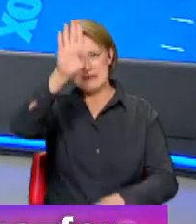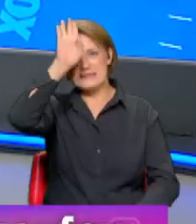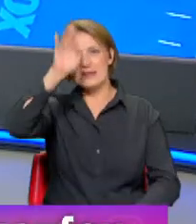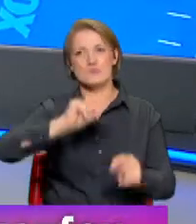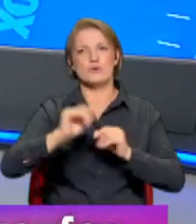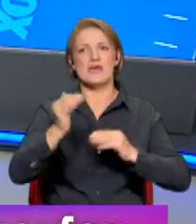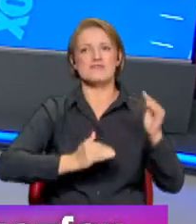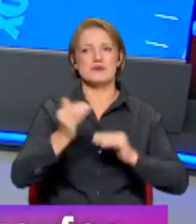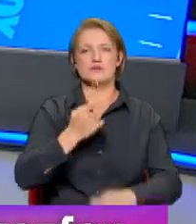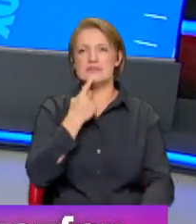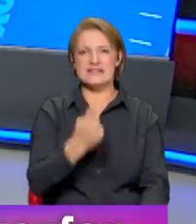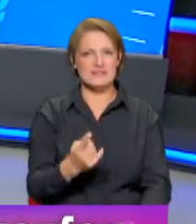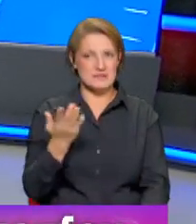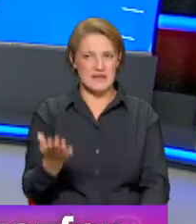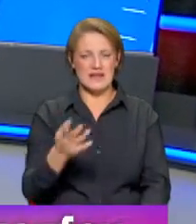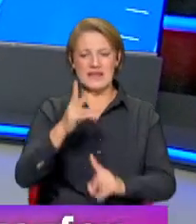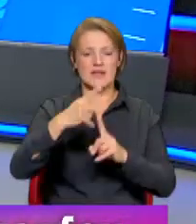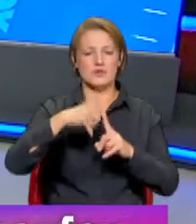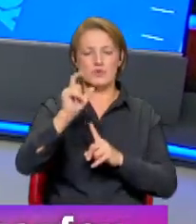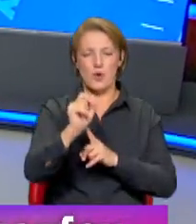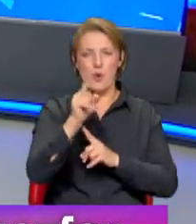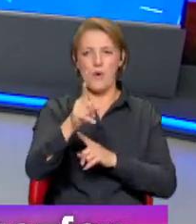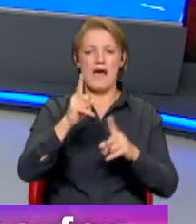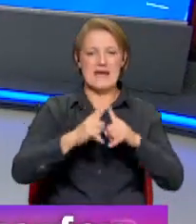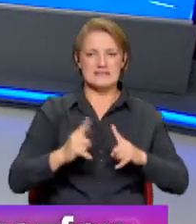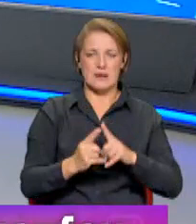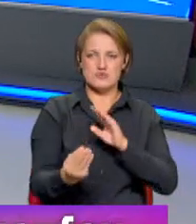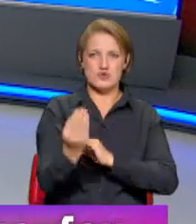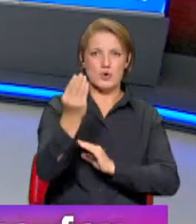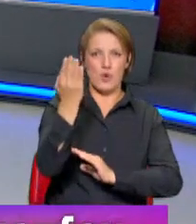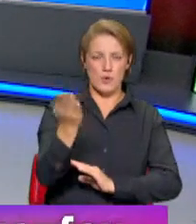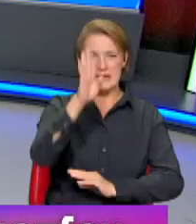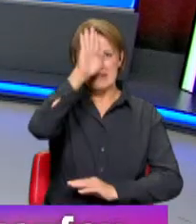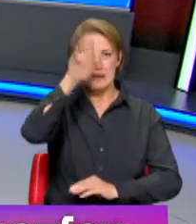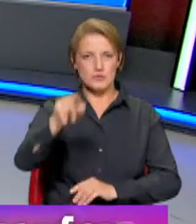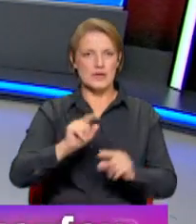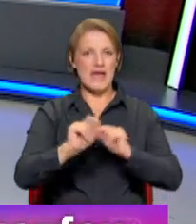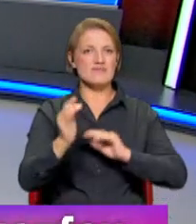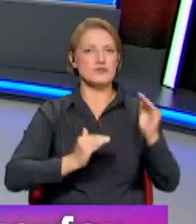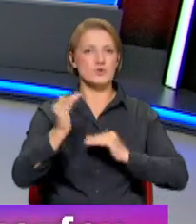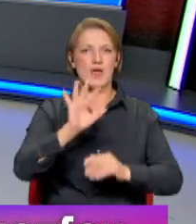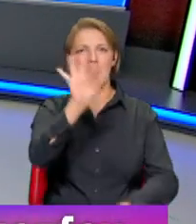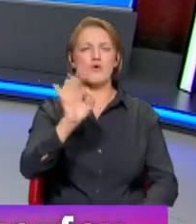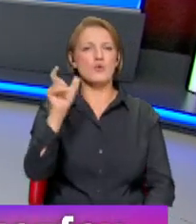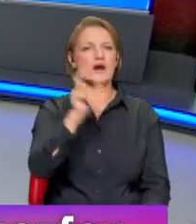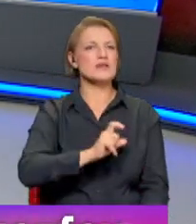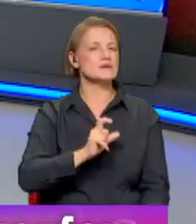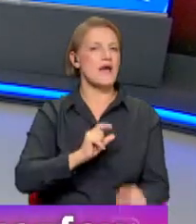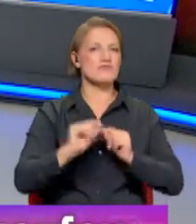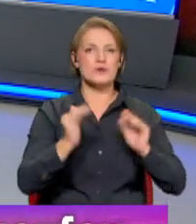İstanbul'un enflasyonu dediğimizde İTO'nun hesaplaması karşımıza çıkıyor. İstanbul'un enflasyonu, Eylül enflasyonu